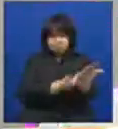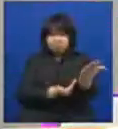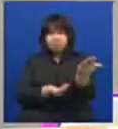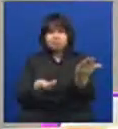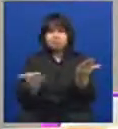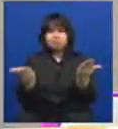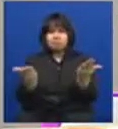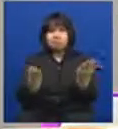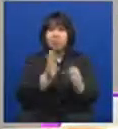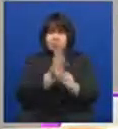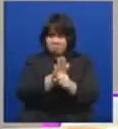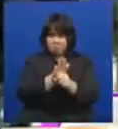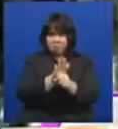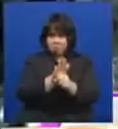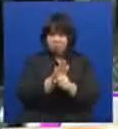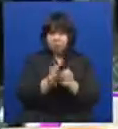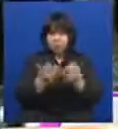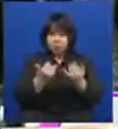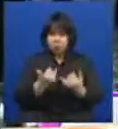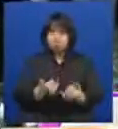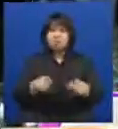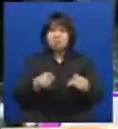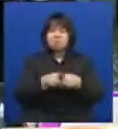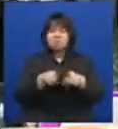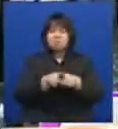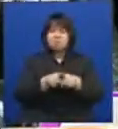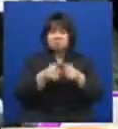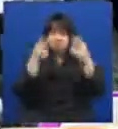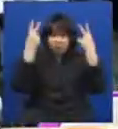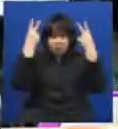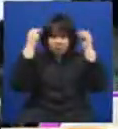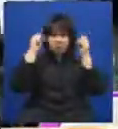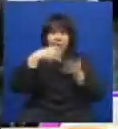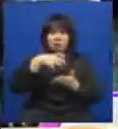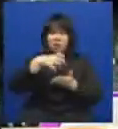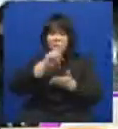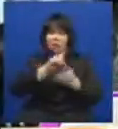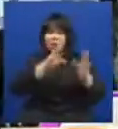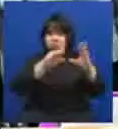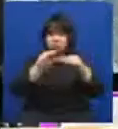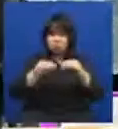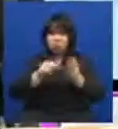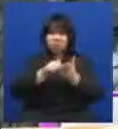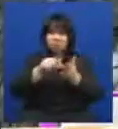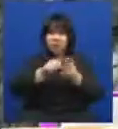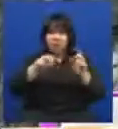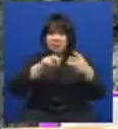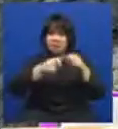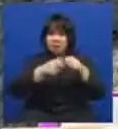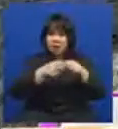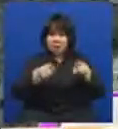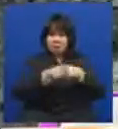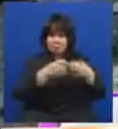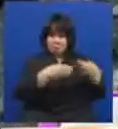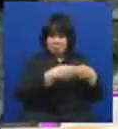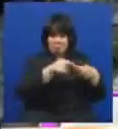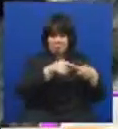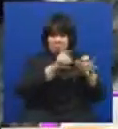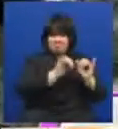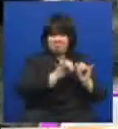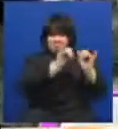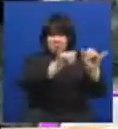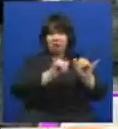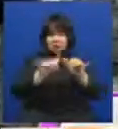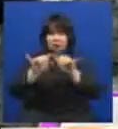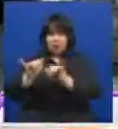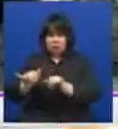านั้นพลเอกประยุทธ์จันทร์โอชานายกรัฐมนตรีได้กล่าวถึงการประชุมเพื่อแก้ไขปัญหาการยกย้ายถิ่นฐานแบบไม่ปกติใน